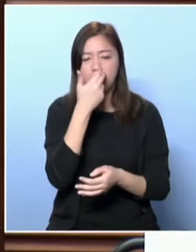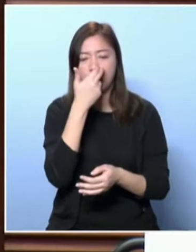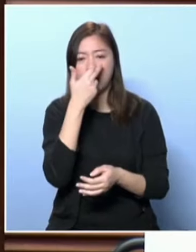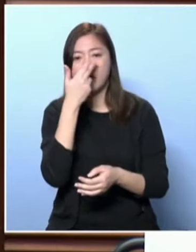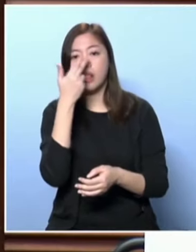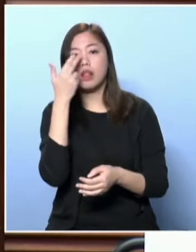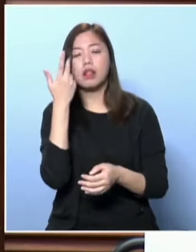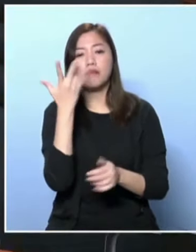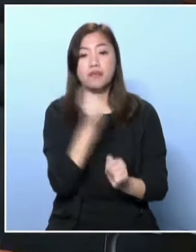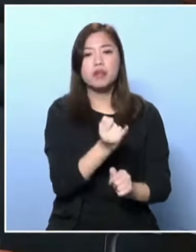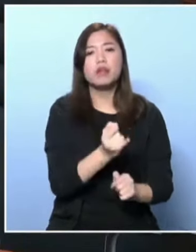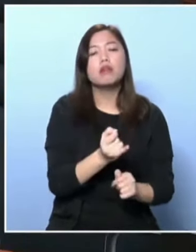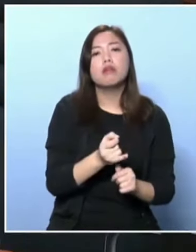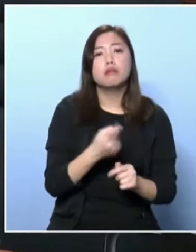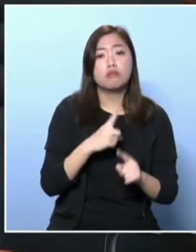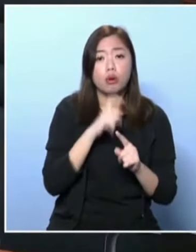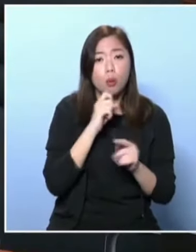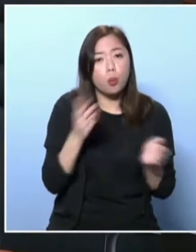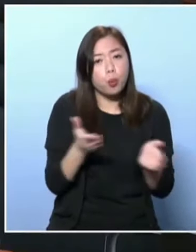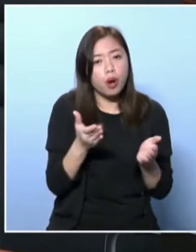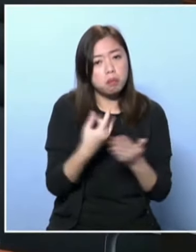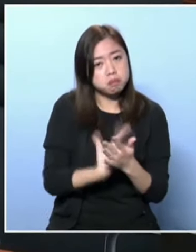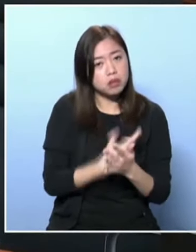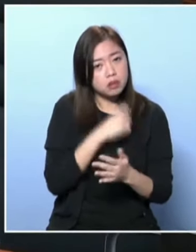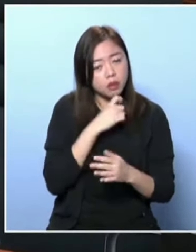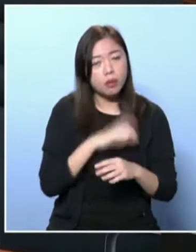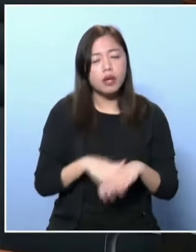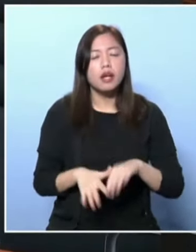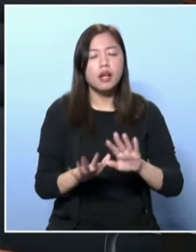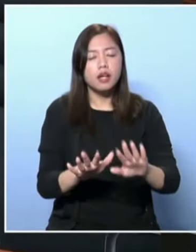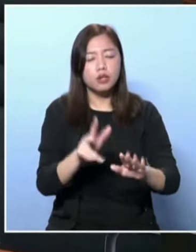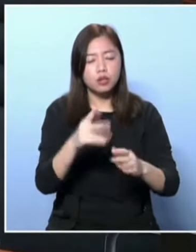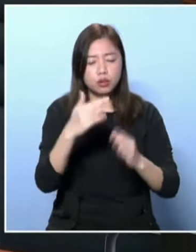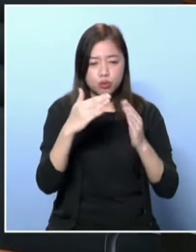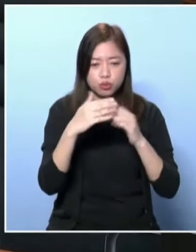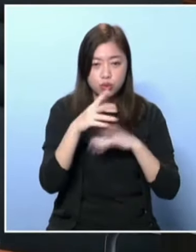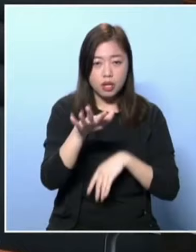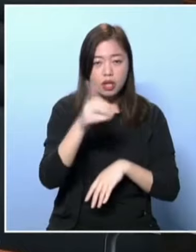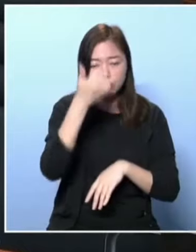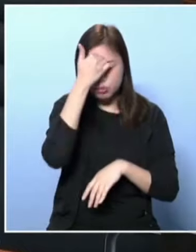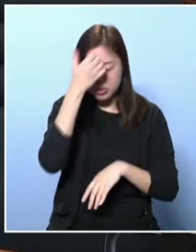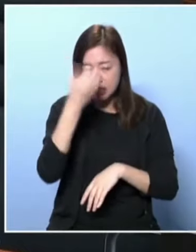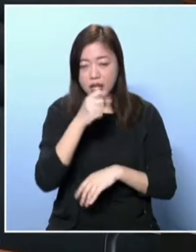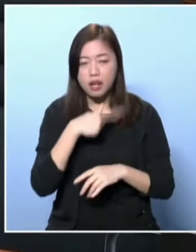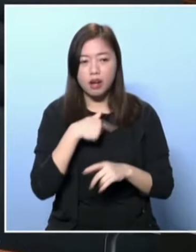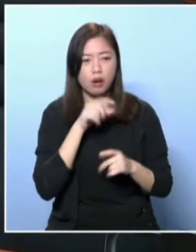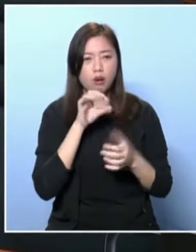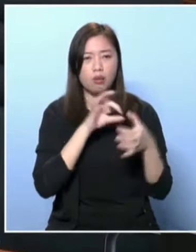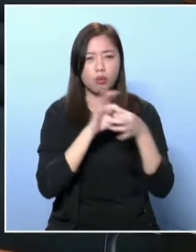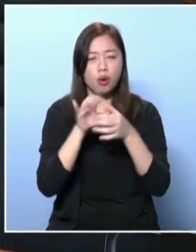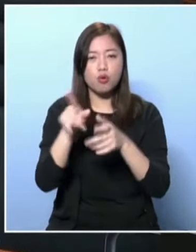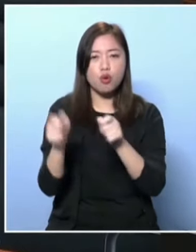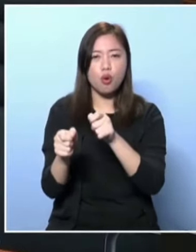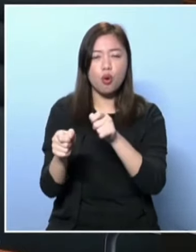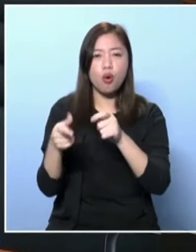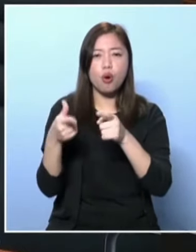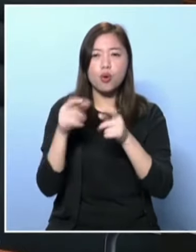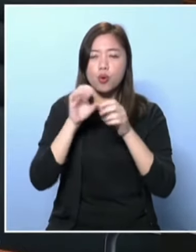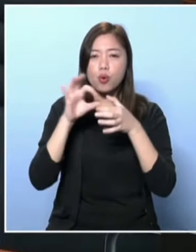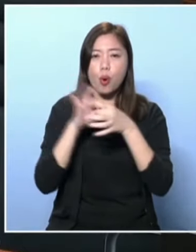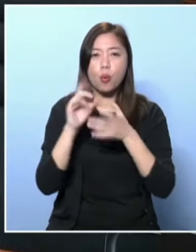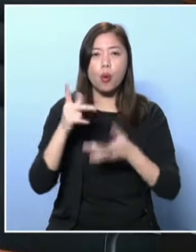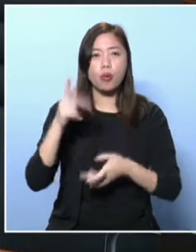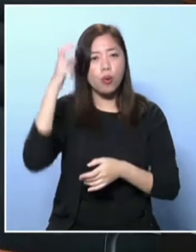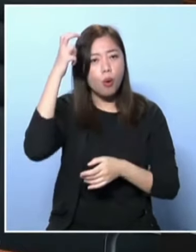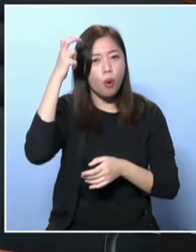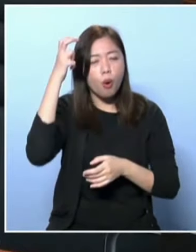勵嘅措施嘅。 主席。即其實個邏輯就好簡單嘅啫，當然同羅局長講邏輯，我講當然係冇資格啦。但係我